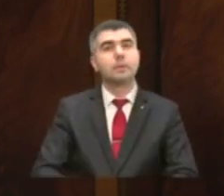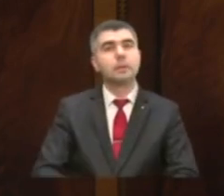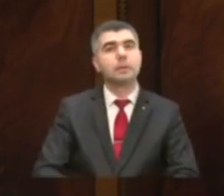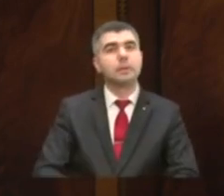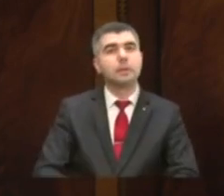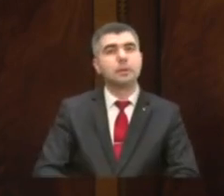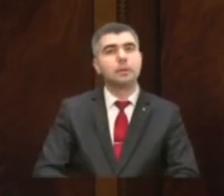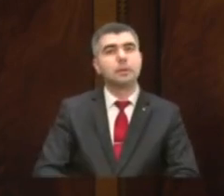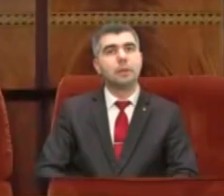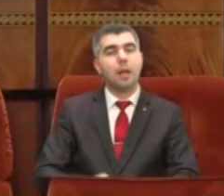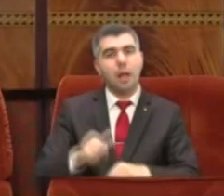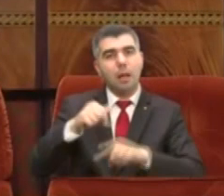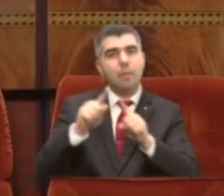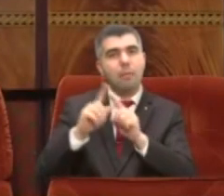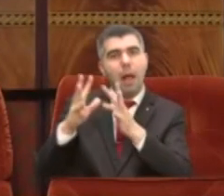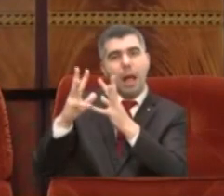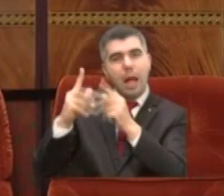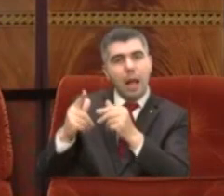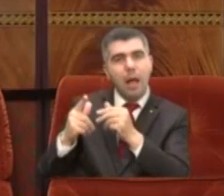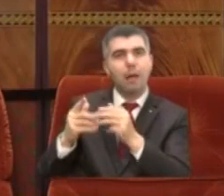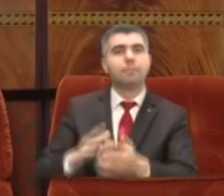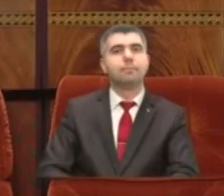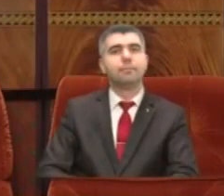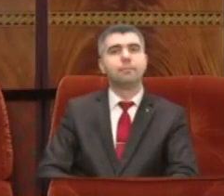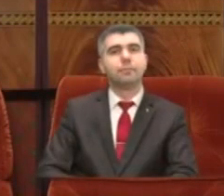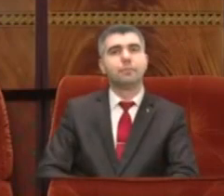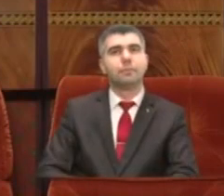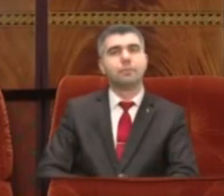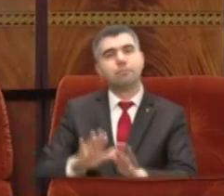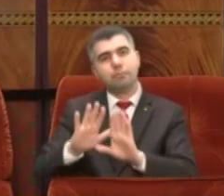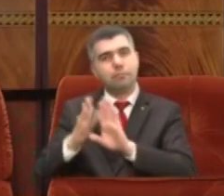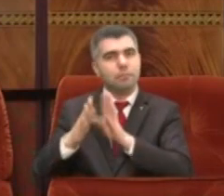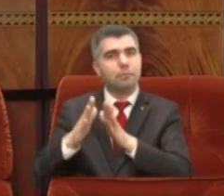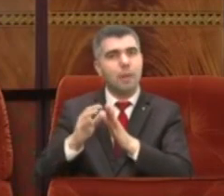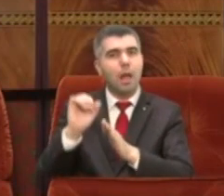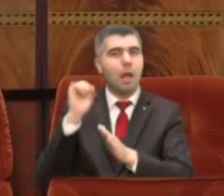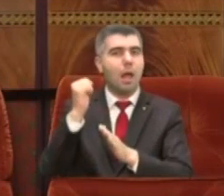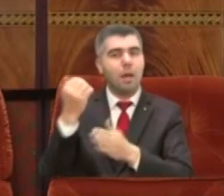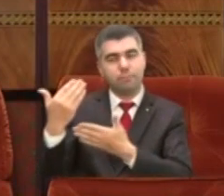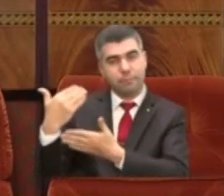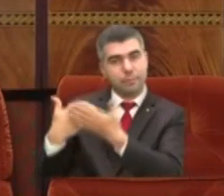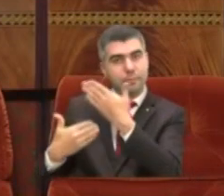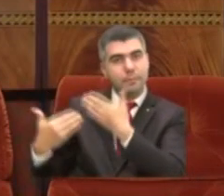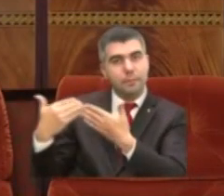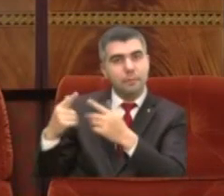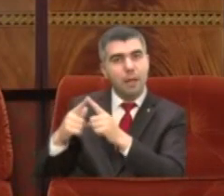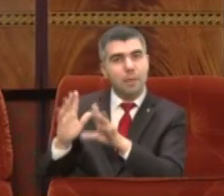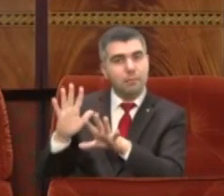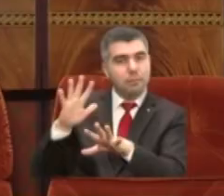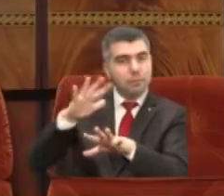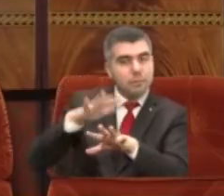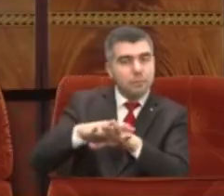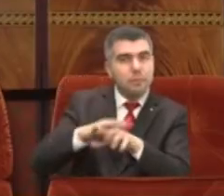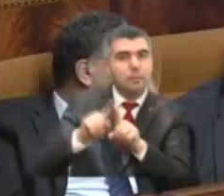أثبتت الأرقام أنه في هذه السنوات الأخيرة تزايد انضمام الشباب إلى